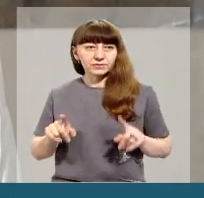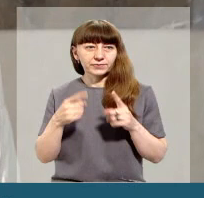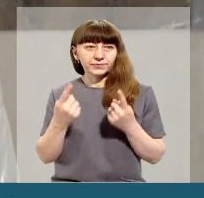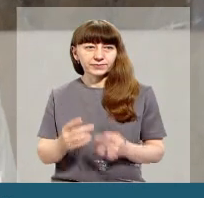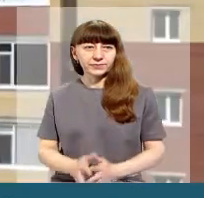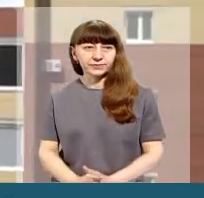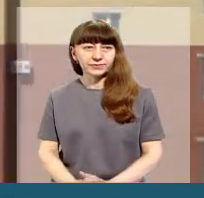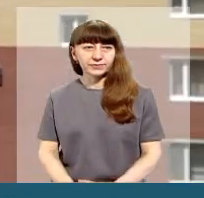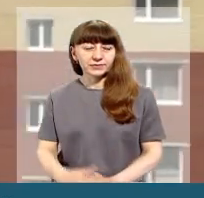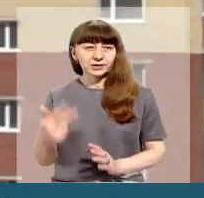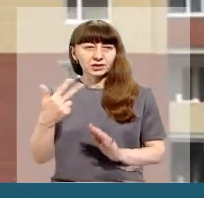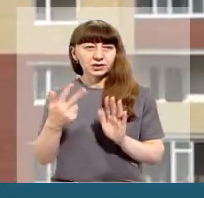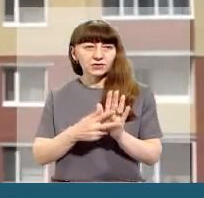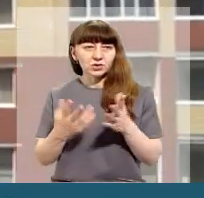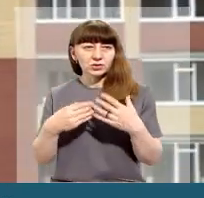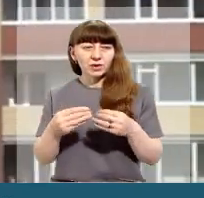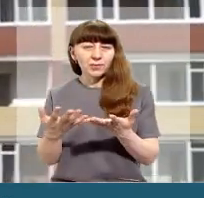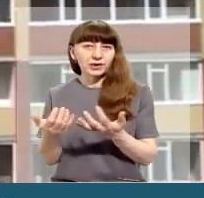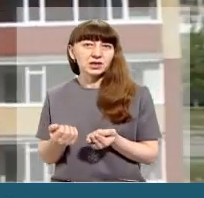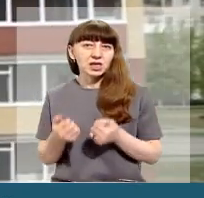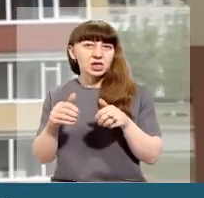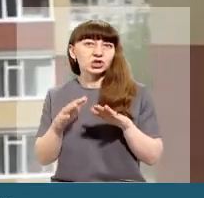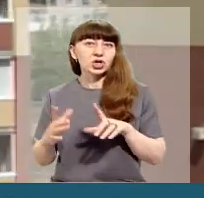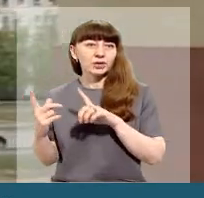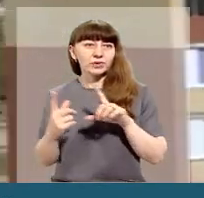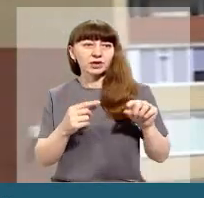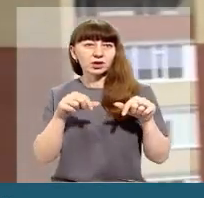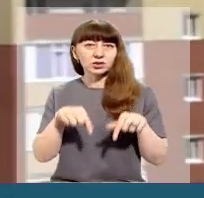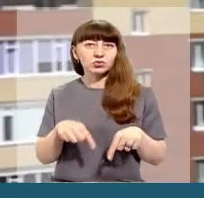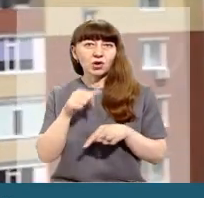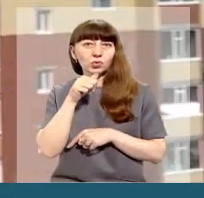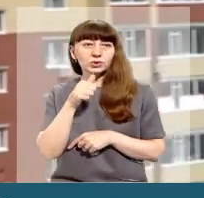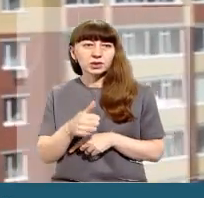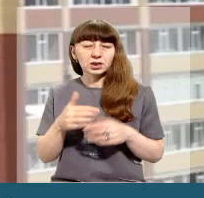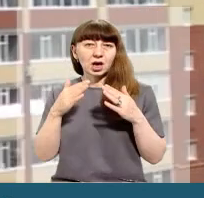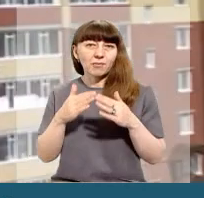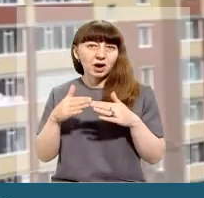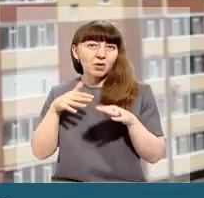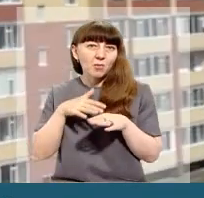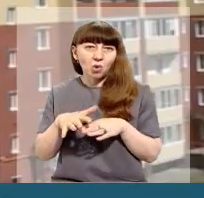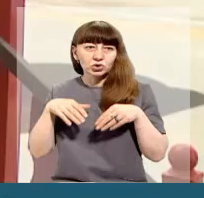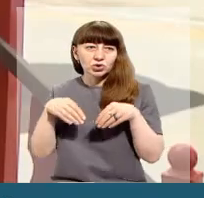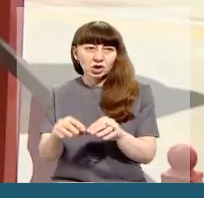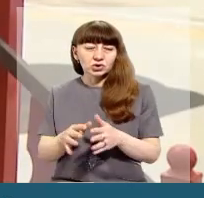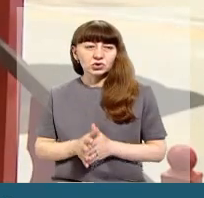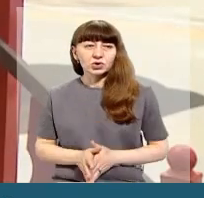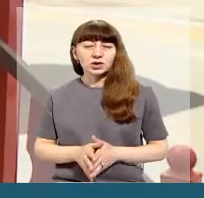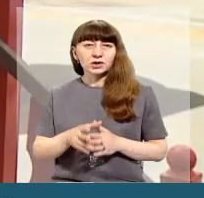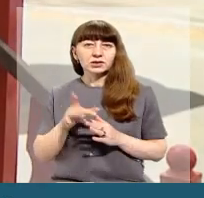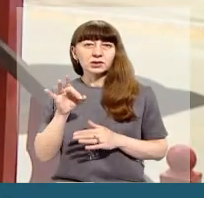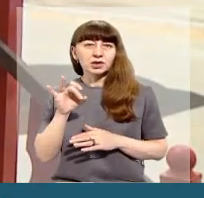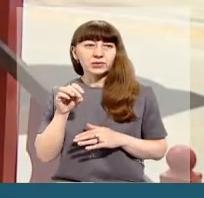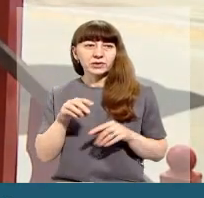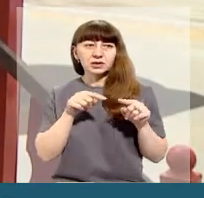все будет хорошо. 38 семей приняли решение переехать в город Кустана. Их дома большая вода разрушила полностью жилой комплекс